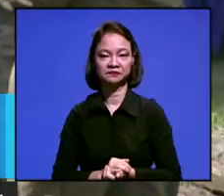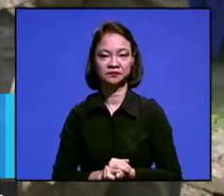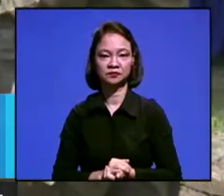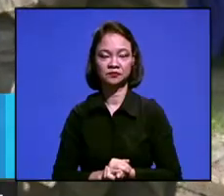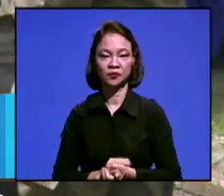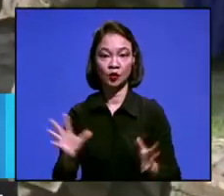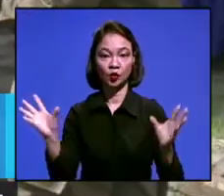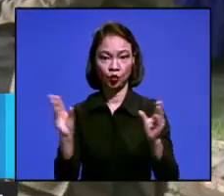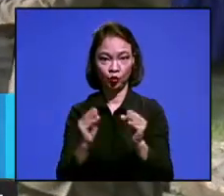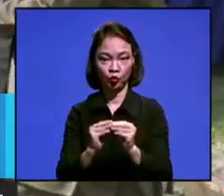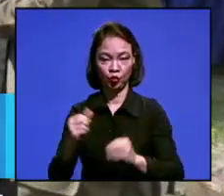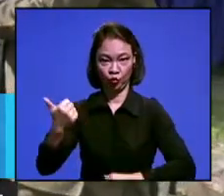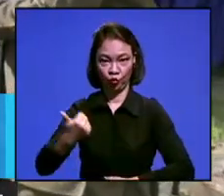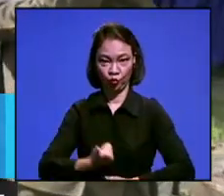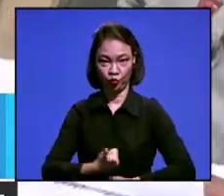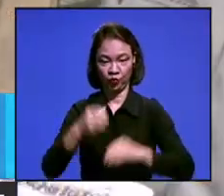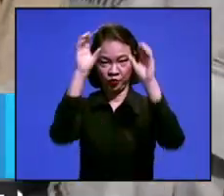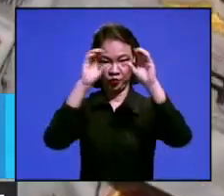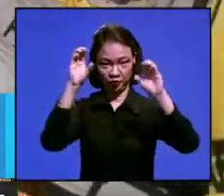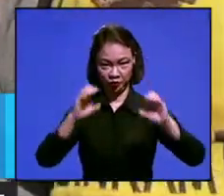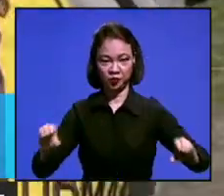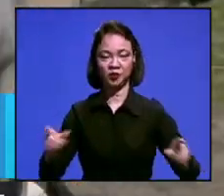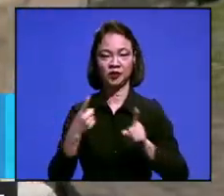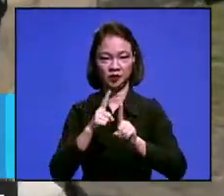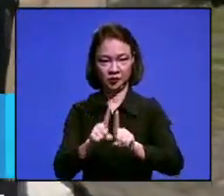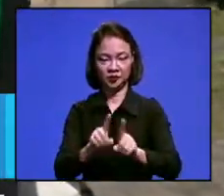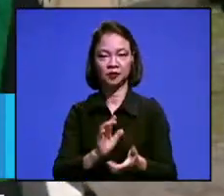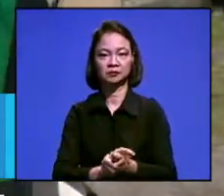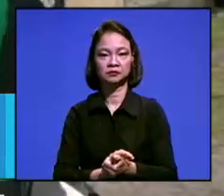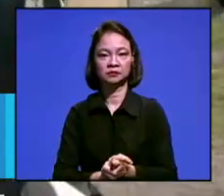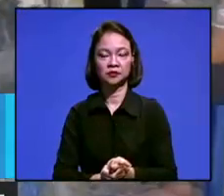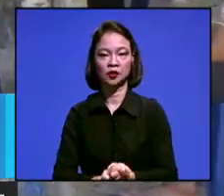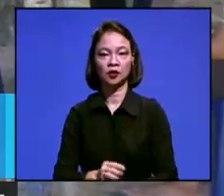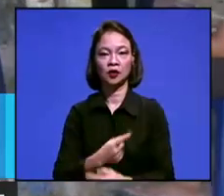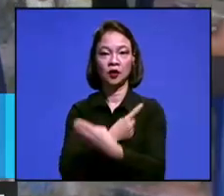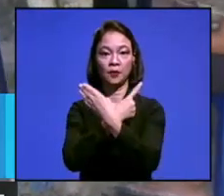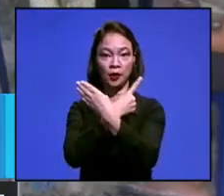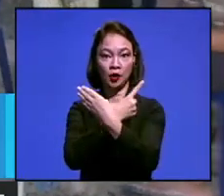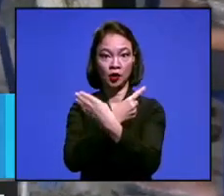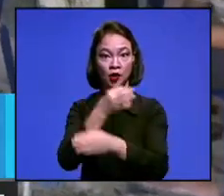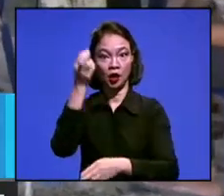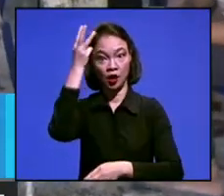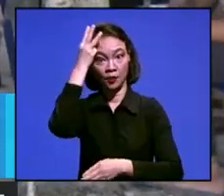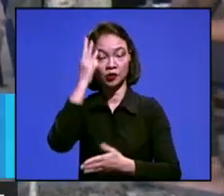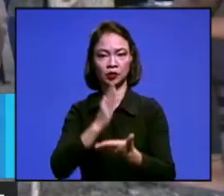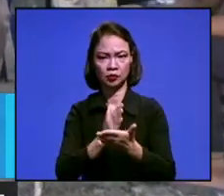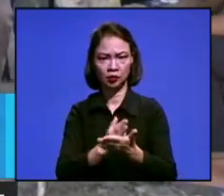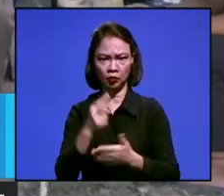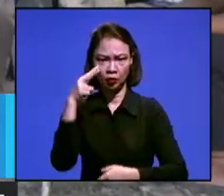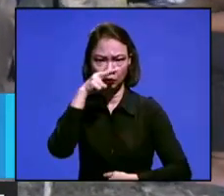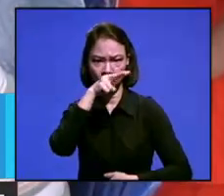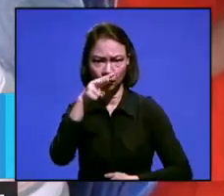Sejumlah tamu undangan resepsi pernikahan di Jalan Seinyamuk, Kelurahan Bukit Nunggal, Palangkaraya, Kalimantan Tengah kaget melihat kedatangan